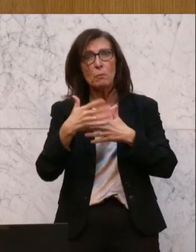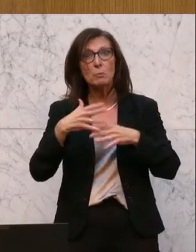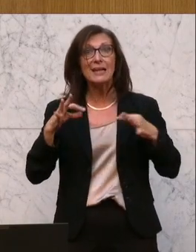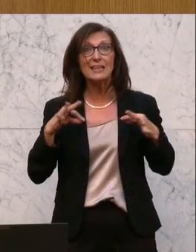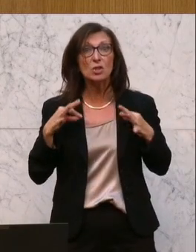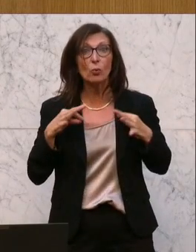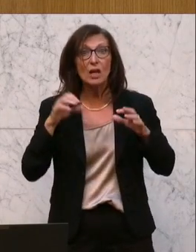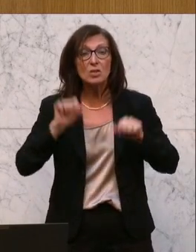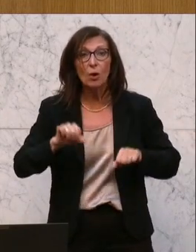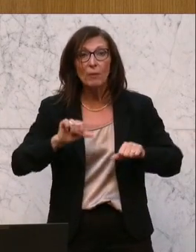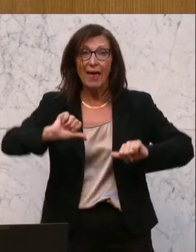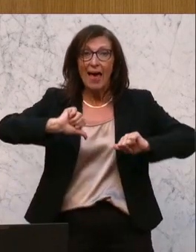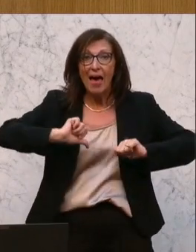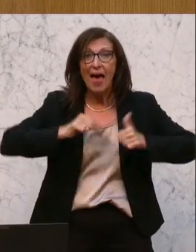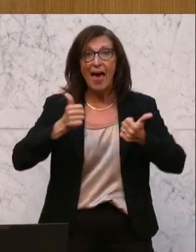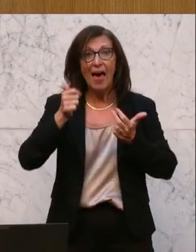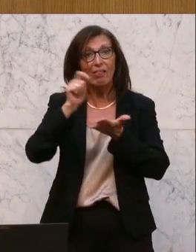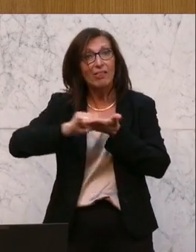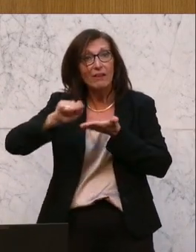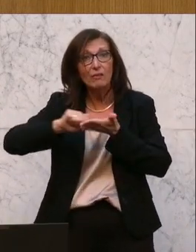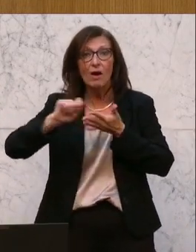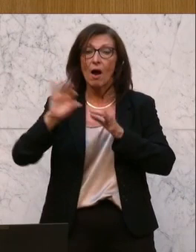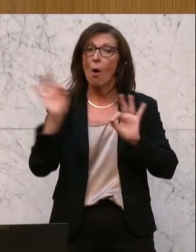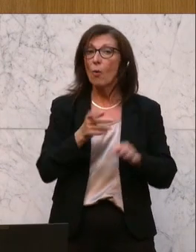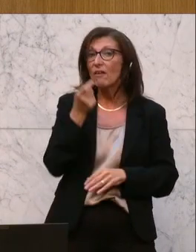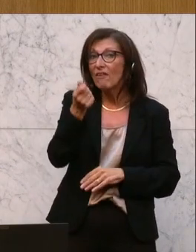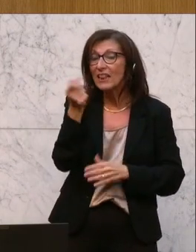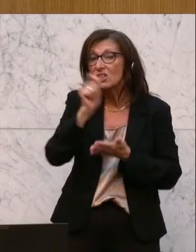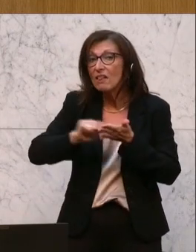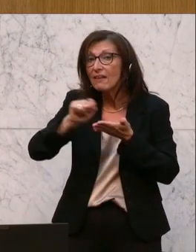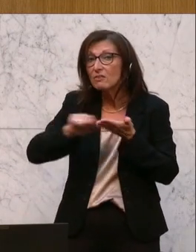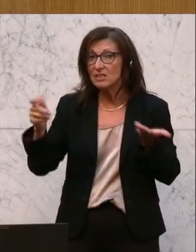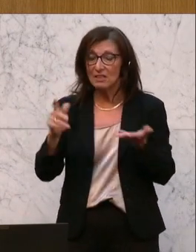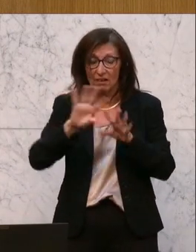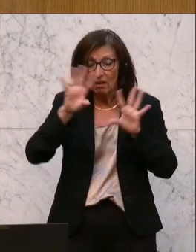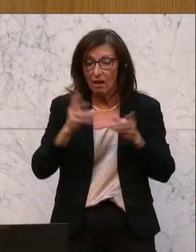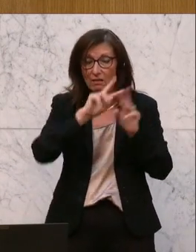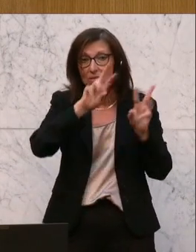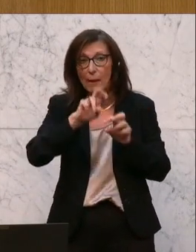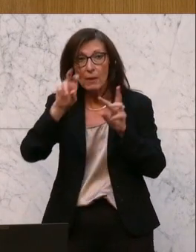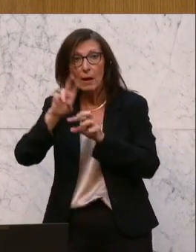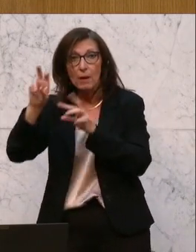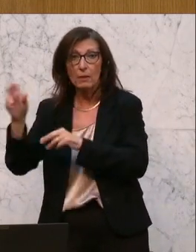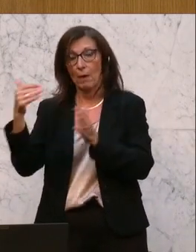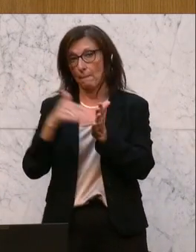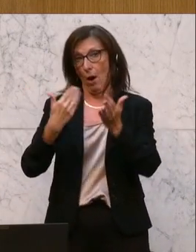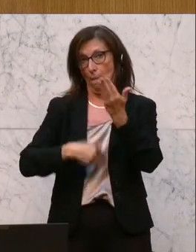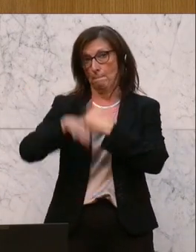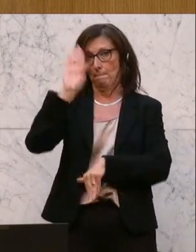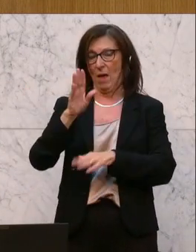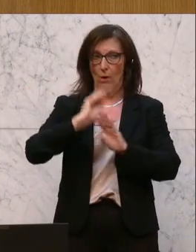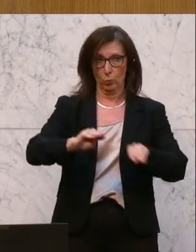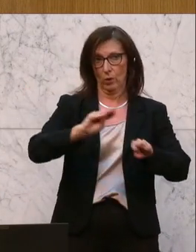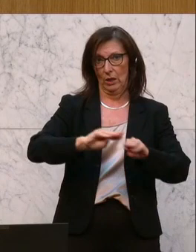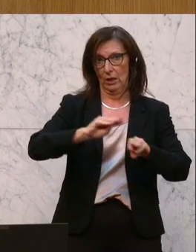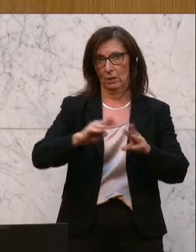Gesundheitskompetenzen, Health Literacy oder Financial Literacy, alles Themen, die wesentlich stärker verankert gehören und definitiv